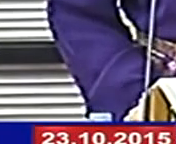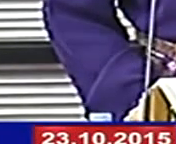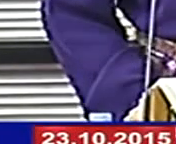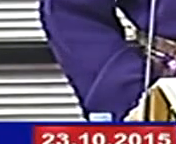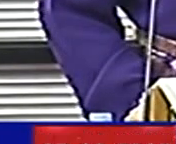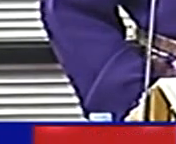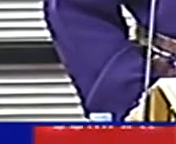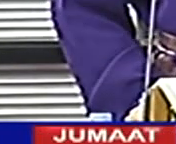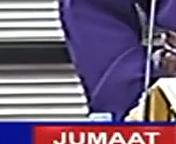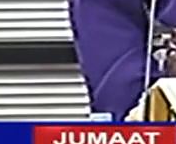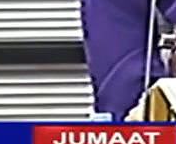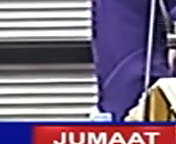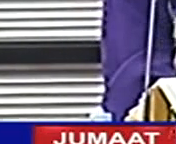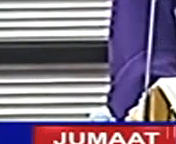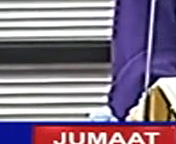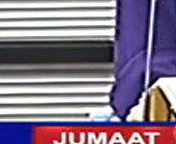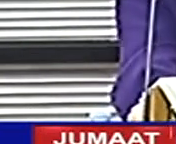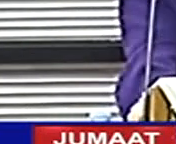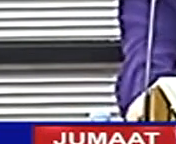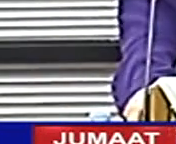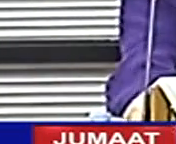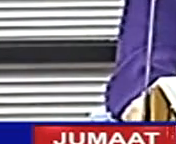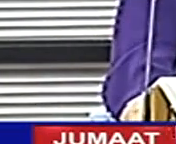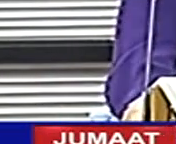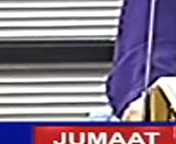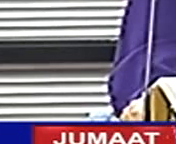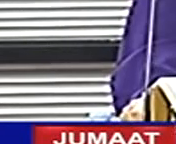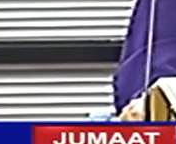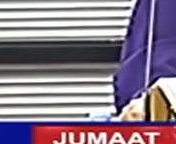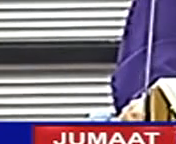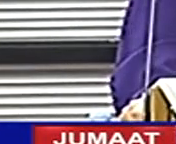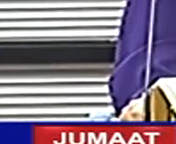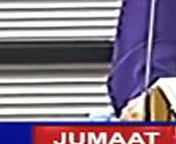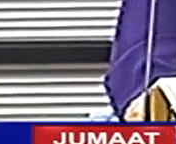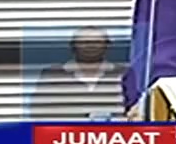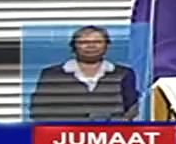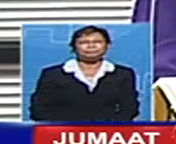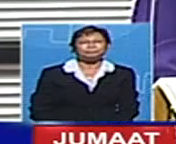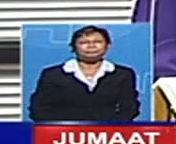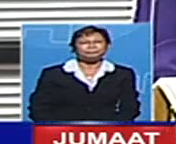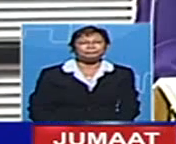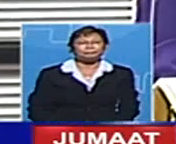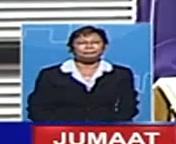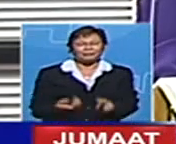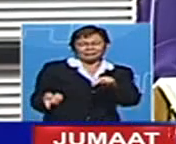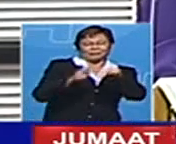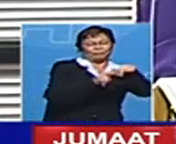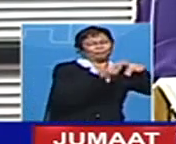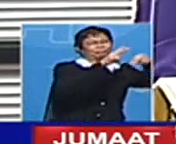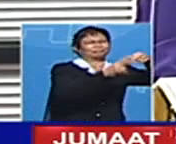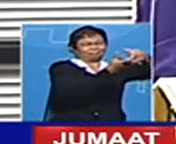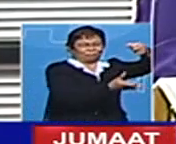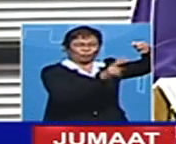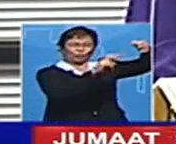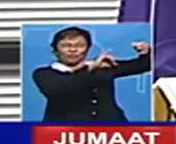R juta disediakan oleh SME Bank untuk membantu Usahawan kecil India kedua tambahan R